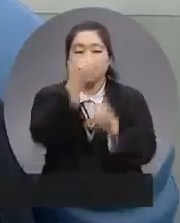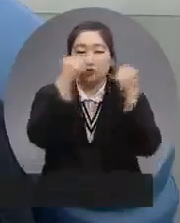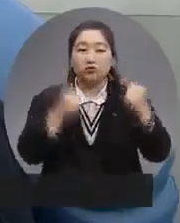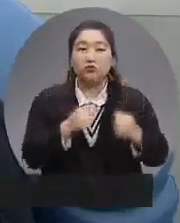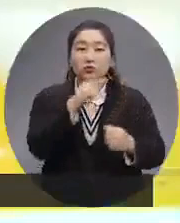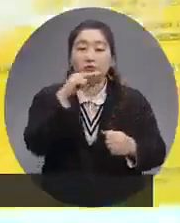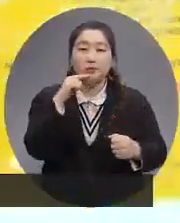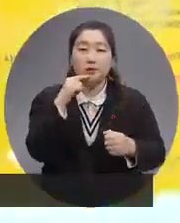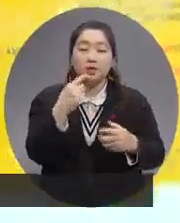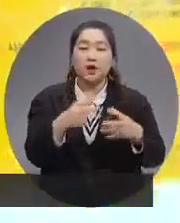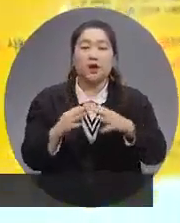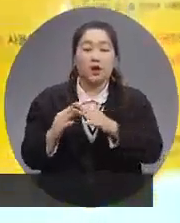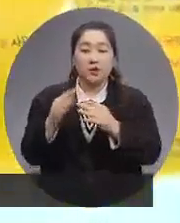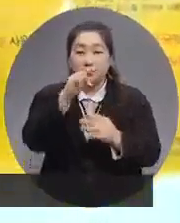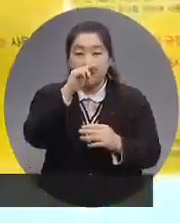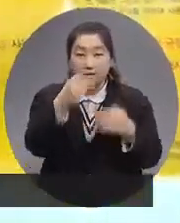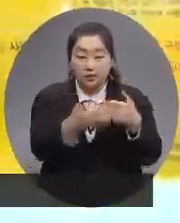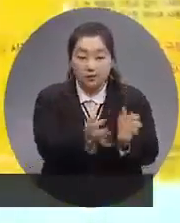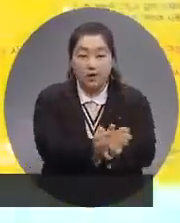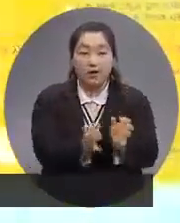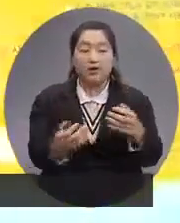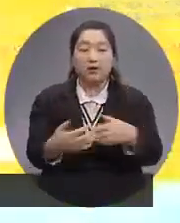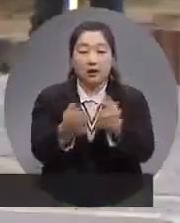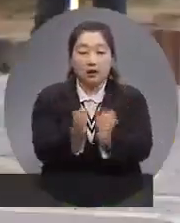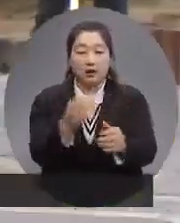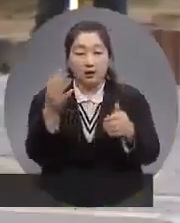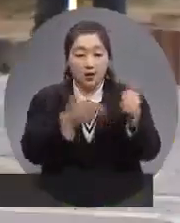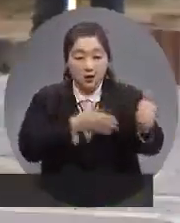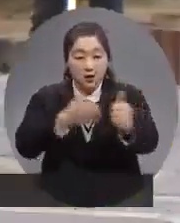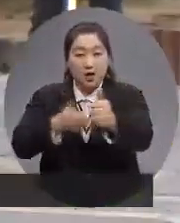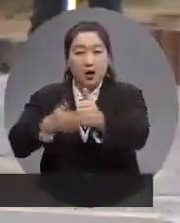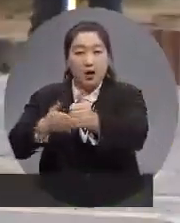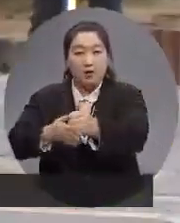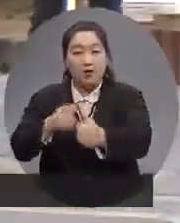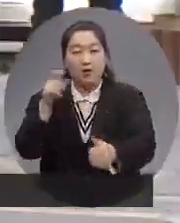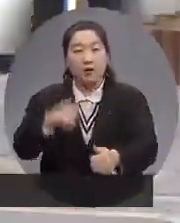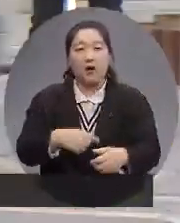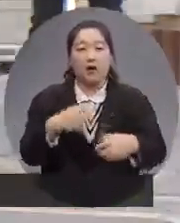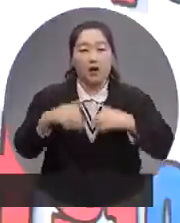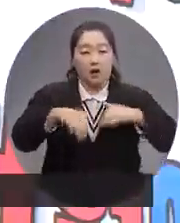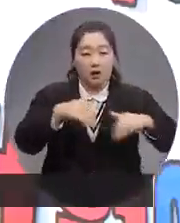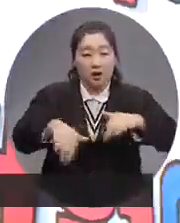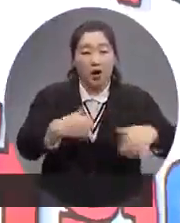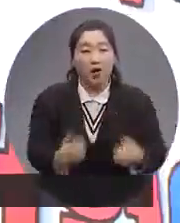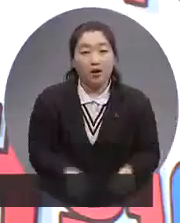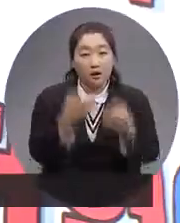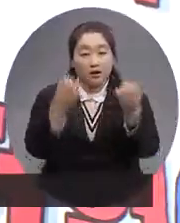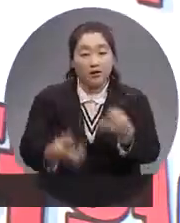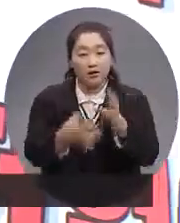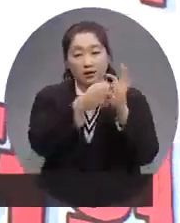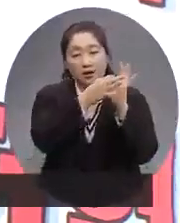충북혈액원은 비상대책반을 꾸리고 헌혈 단체 섭외를 강화하는 등 거리 캠페인을 당분간